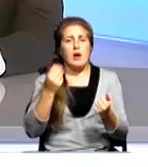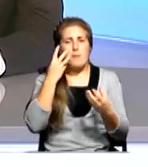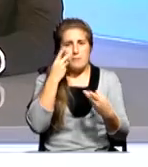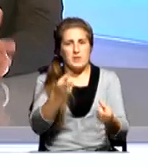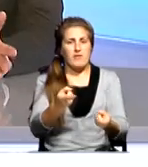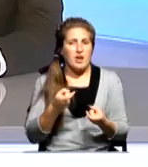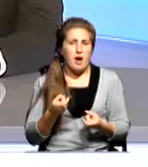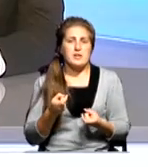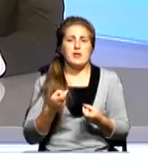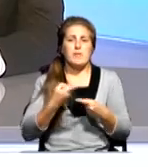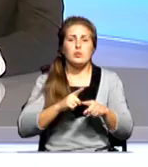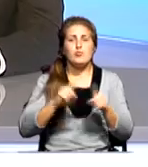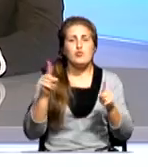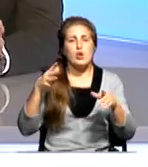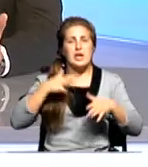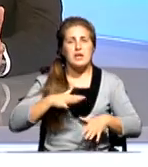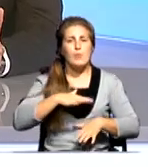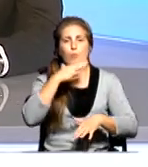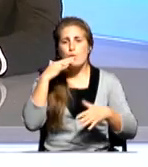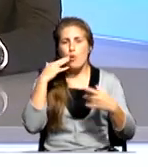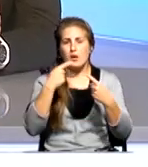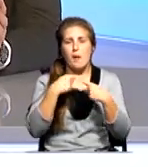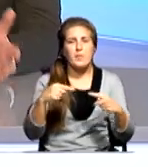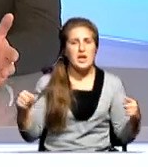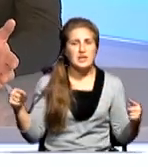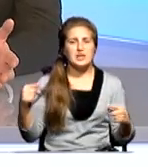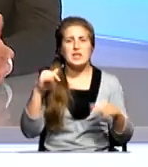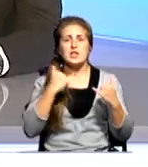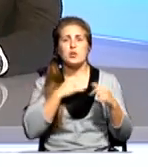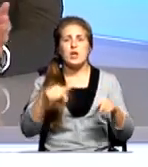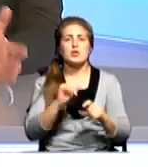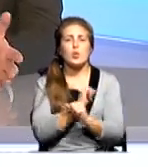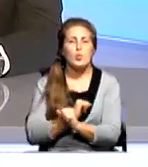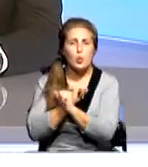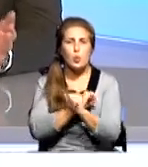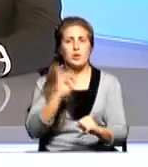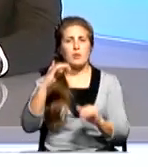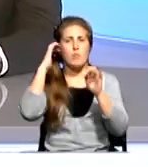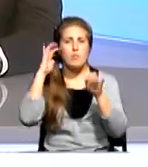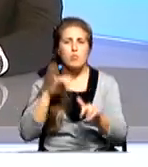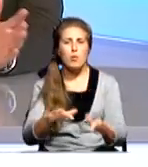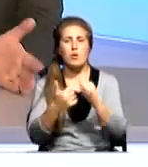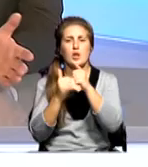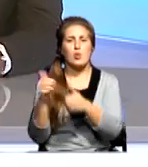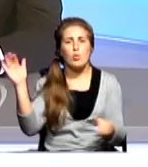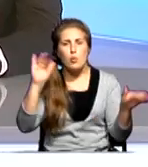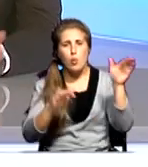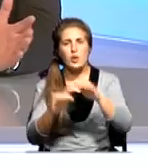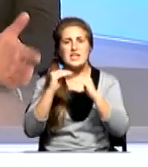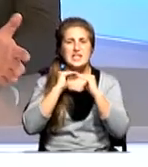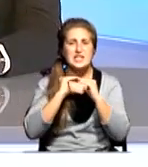много многообразен да то есть здесь у нас и курорт и море и горы и степи